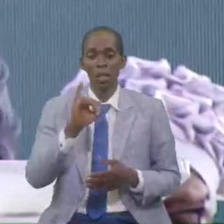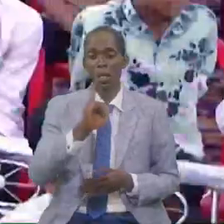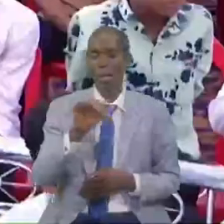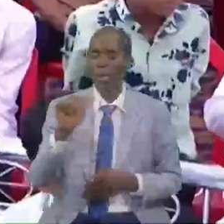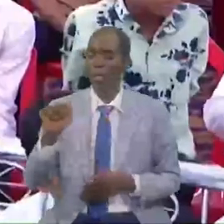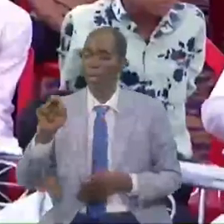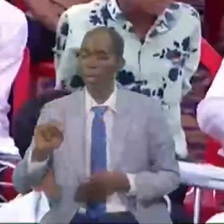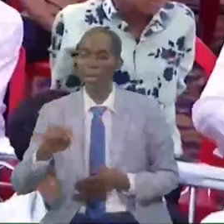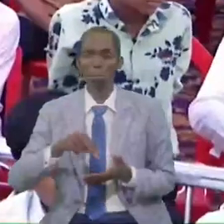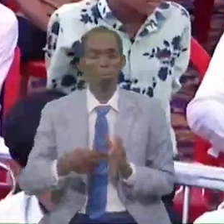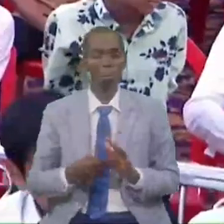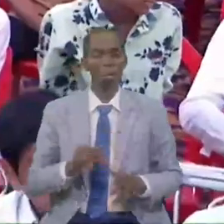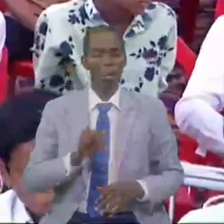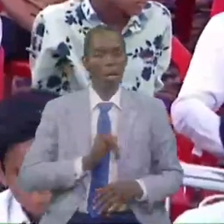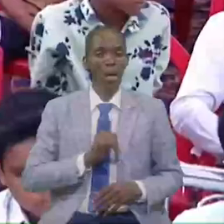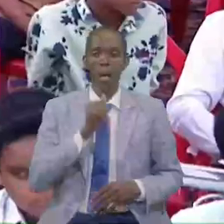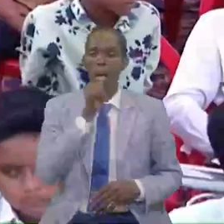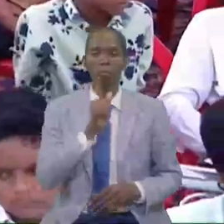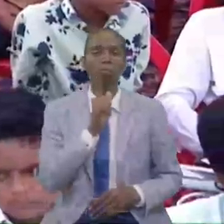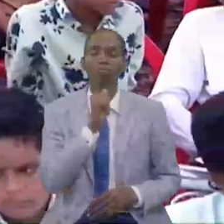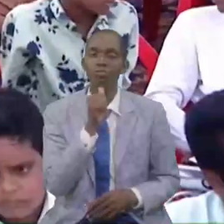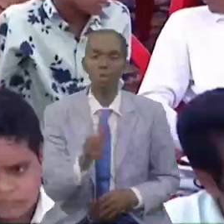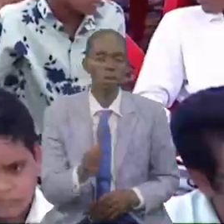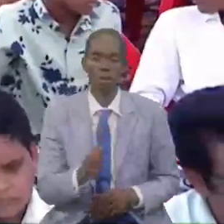Ce I-A-N, je ne suis pas.